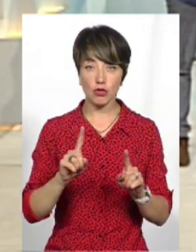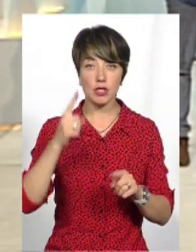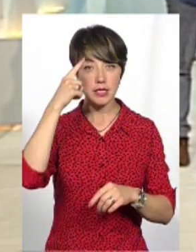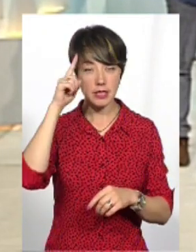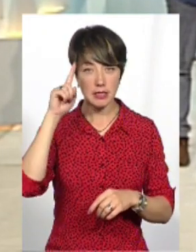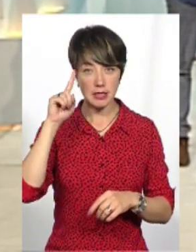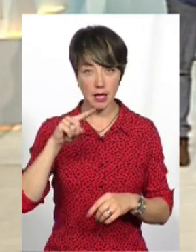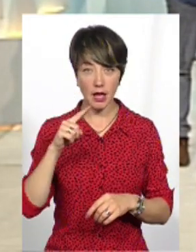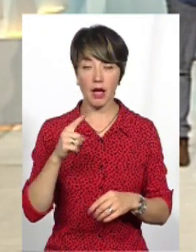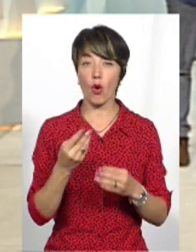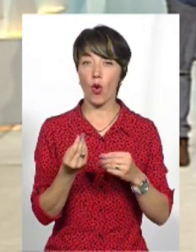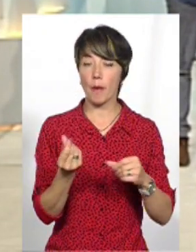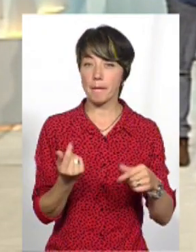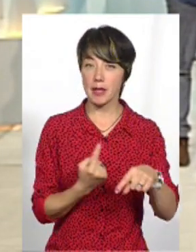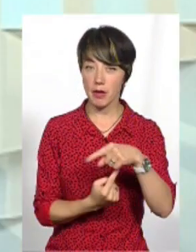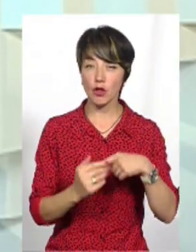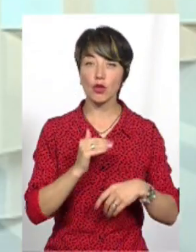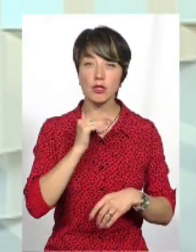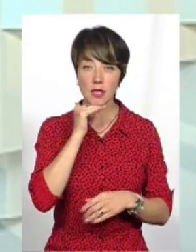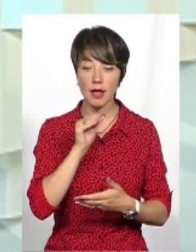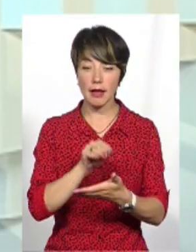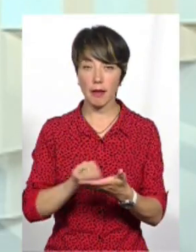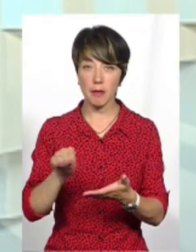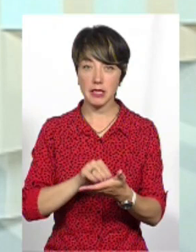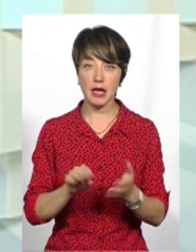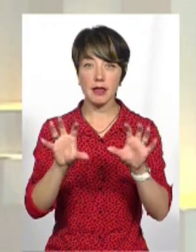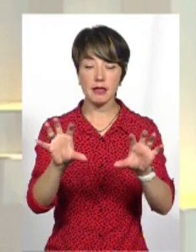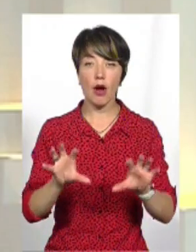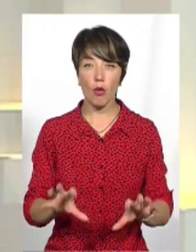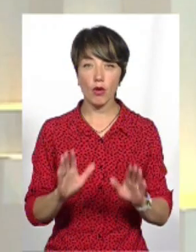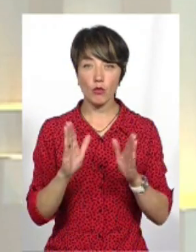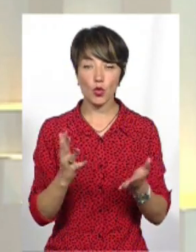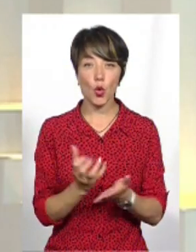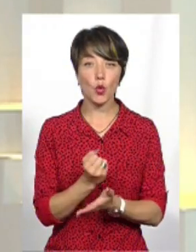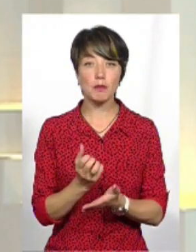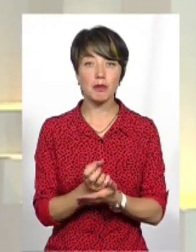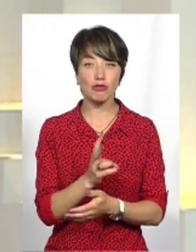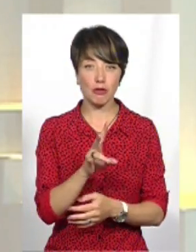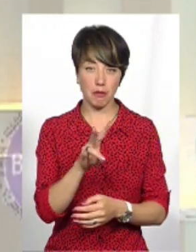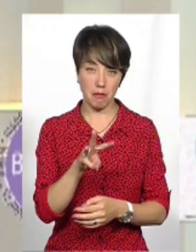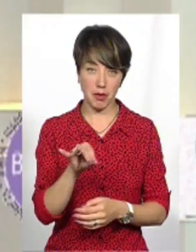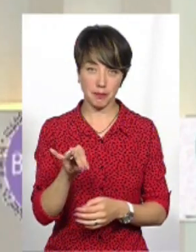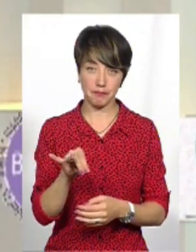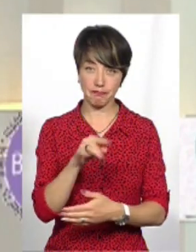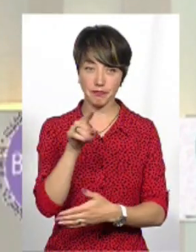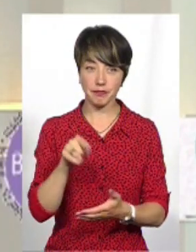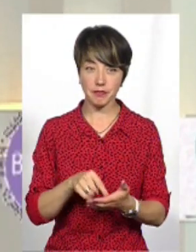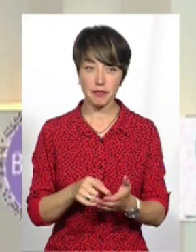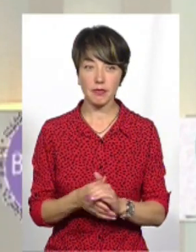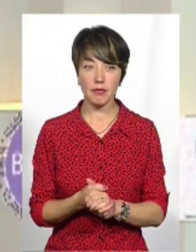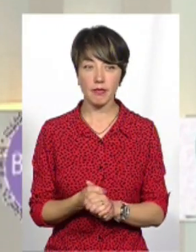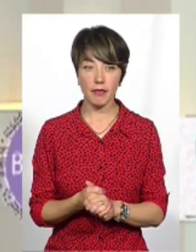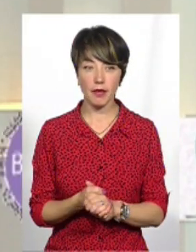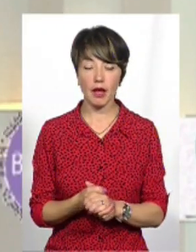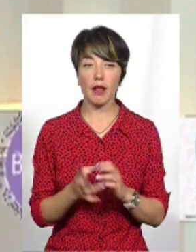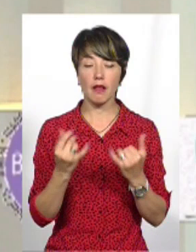знань успішного підприємця достатньо для написання законів, які будуть успішними? Достатньо, в мене